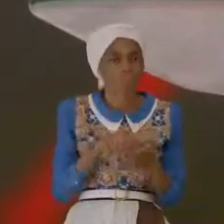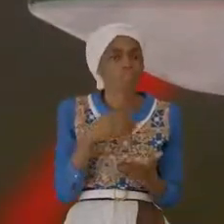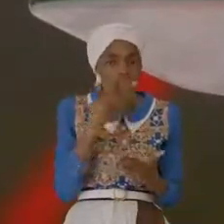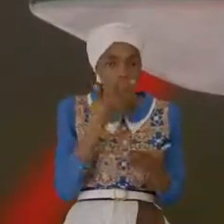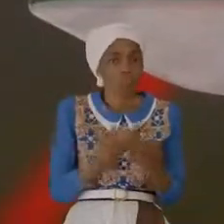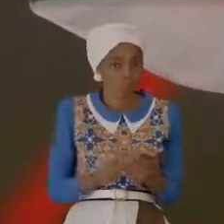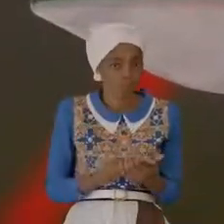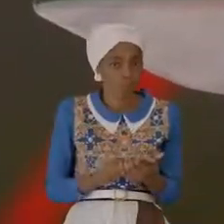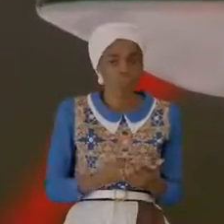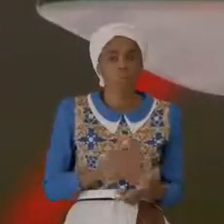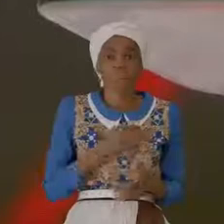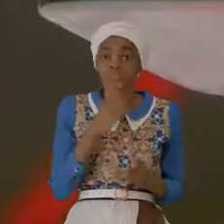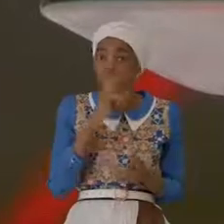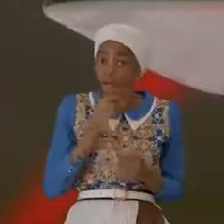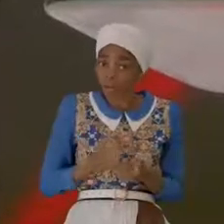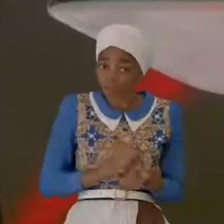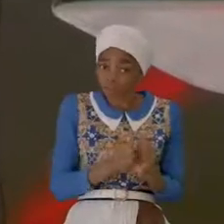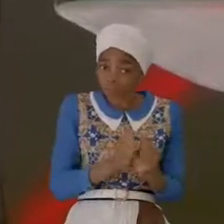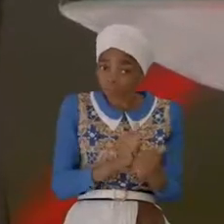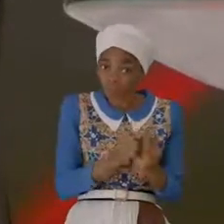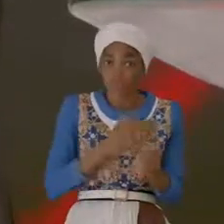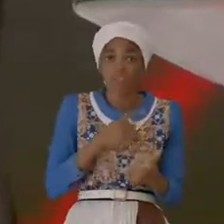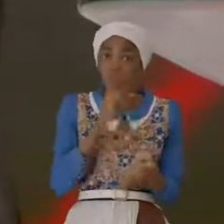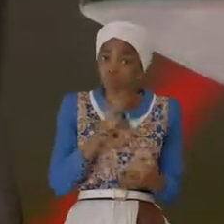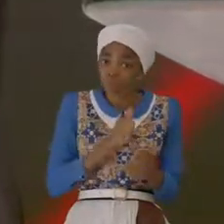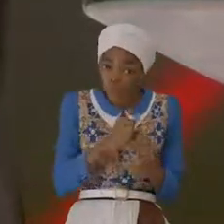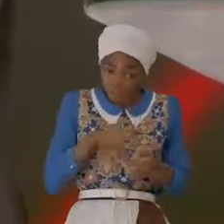mais vous courez sur